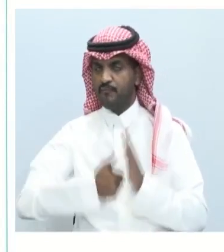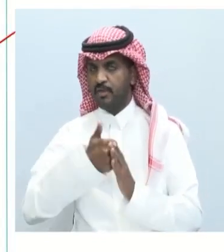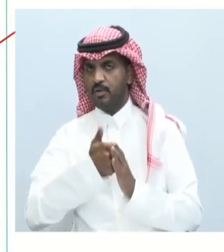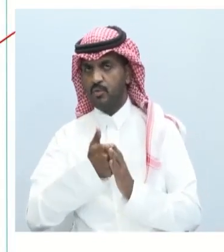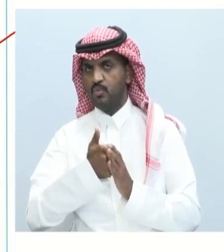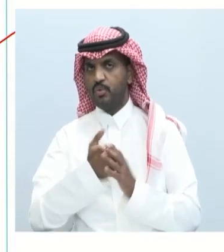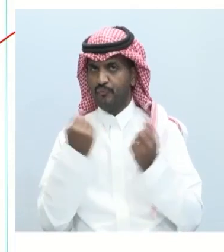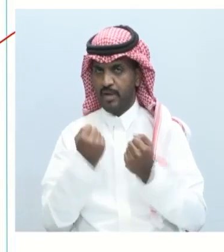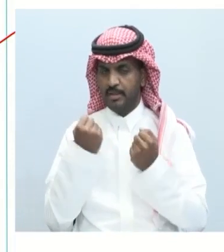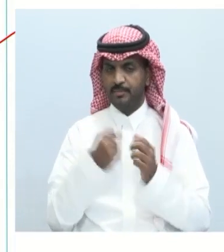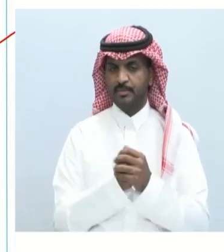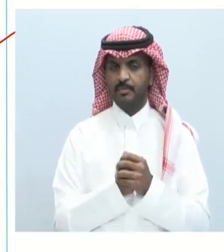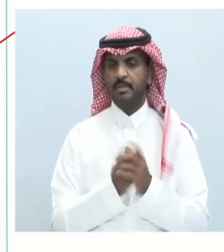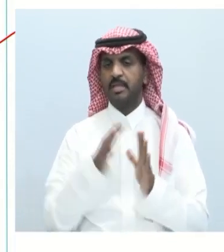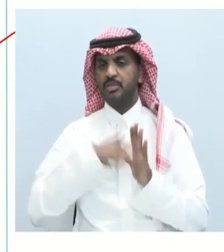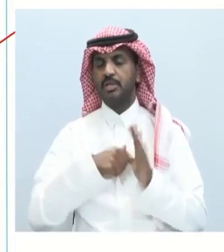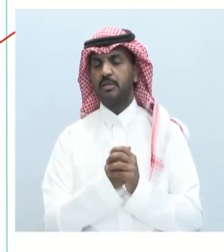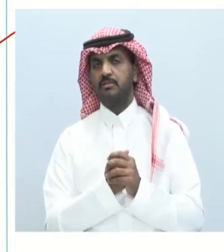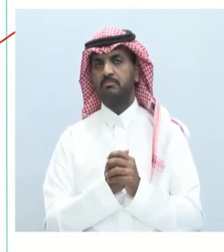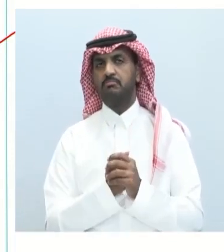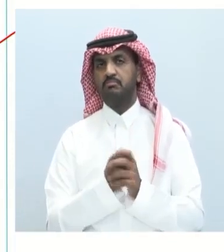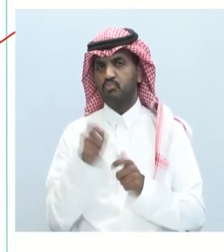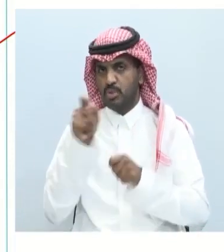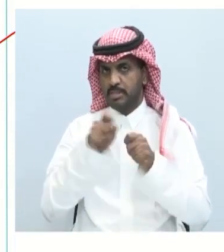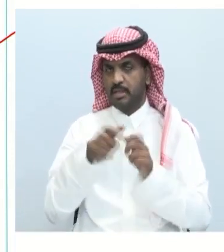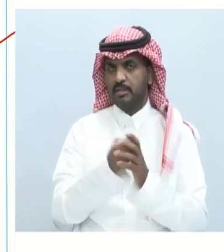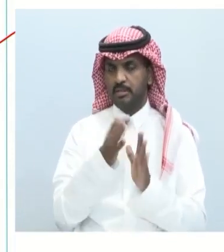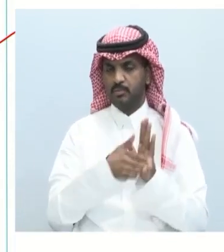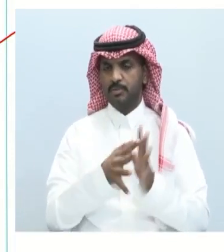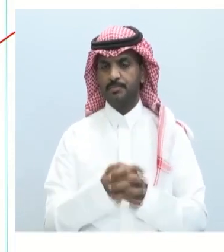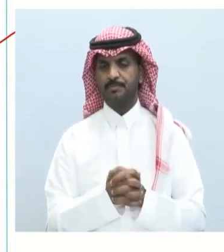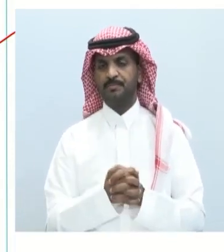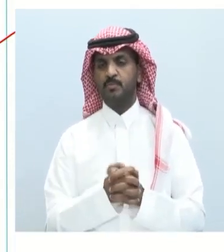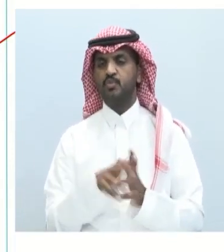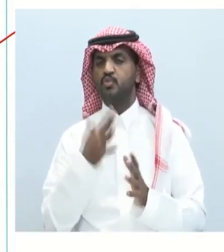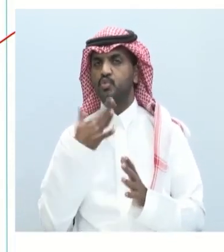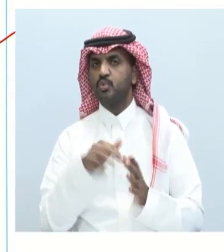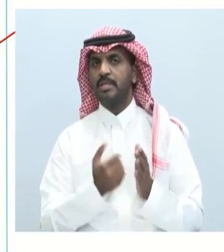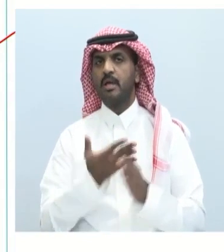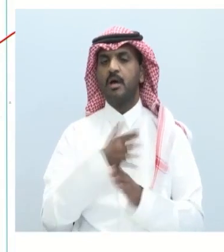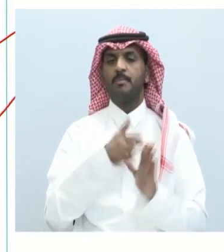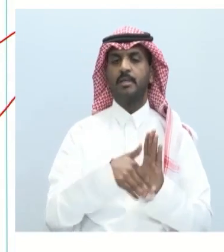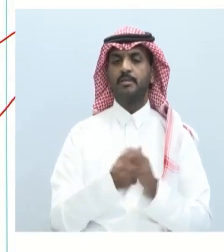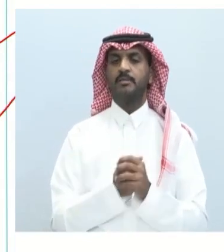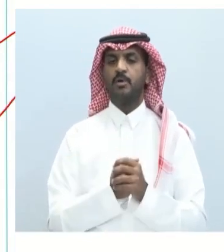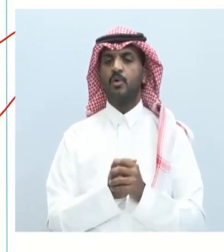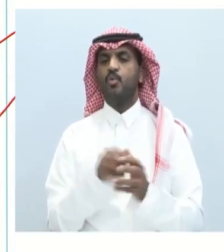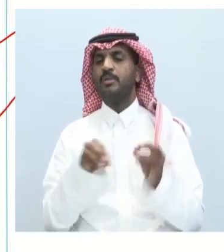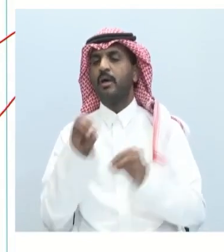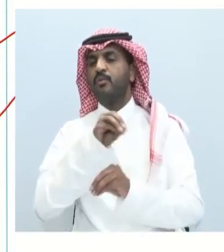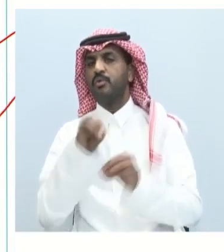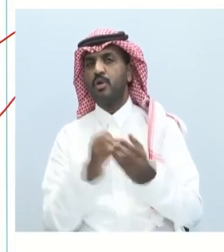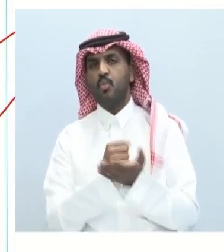واكثر فعاليه من خلال الشكل المنسق للنموذج ايضا سهوله ادخال البيانات وتعديلها